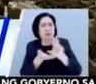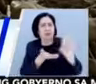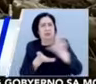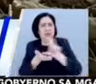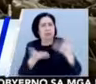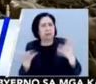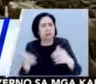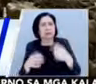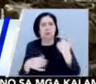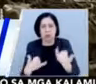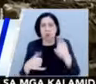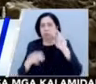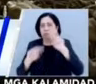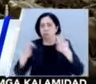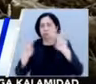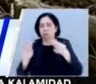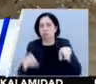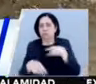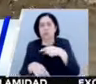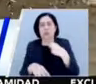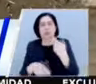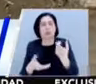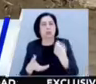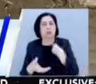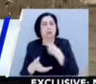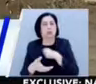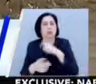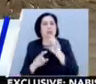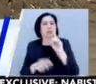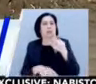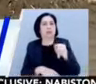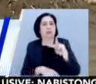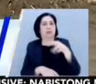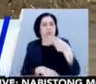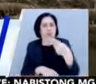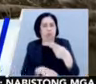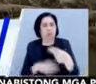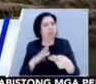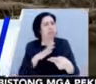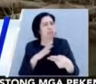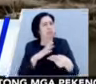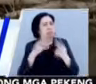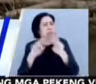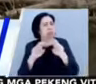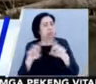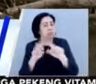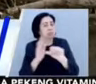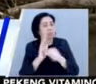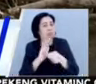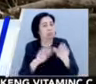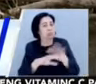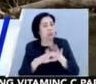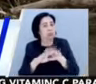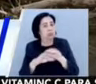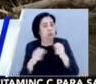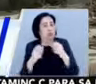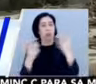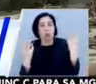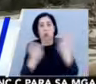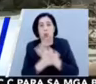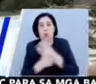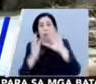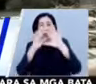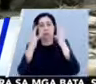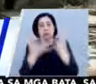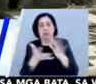senado ang bdget ng DPWH welcome ito sa pangulo pero pagdidiin niya matindi ang climate change kaya hirap